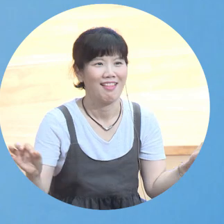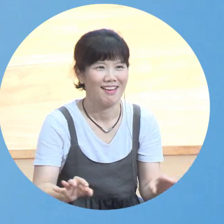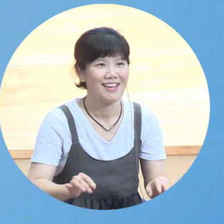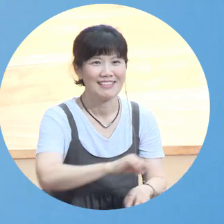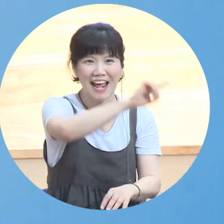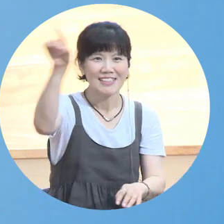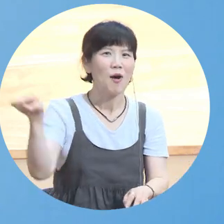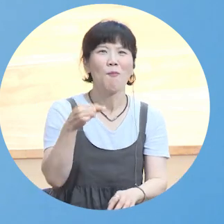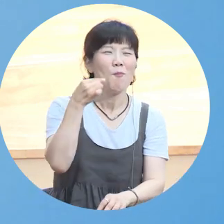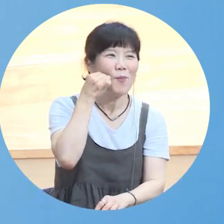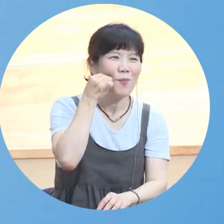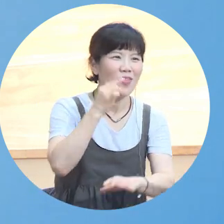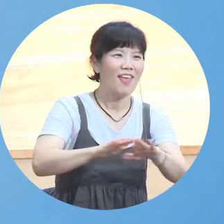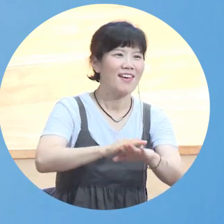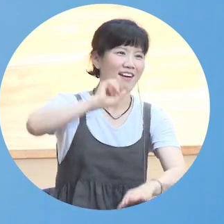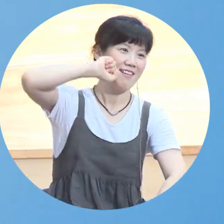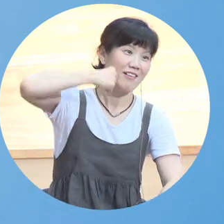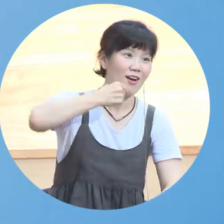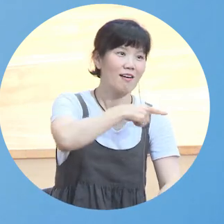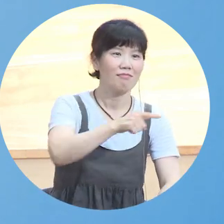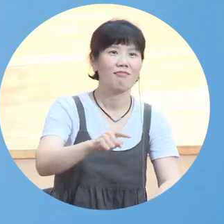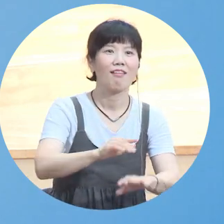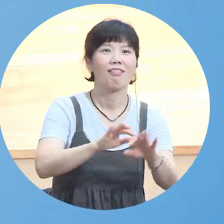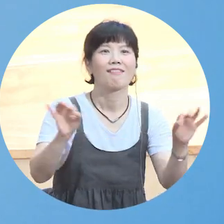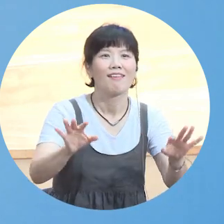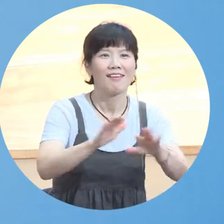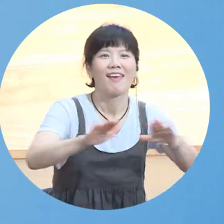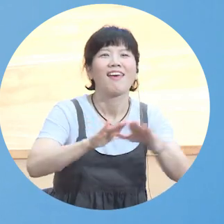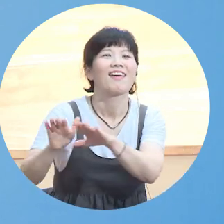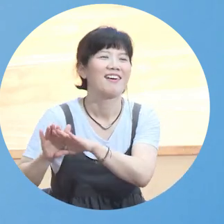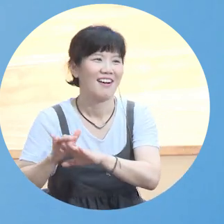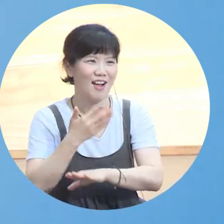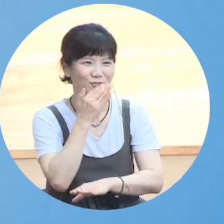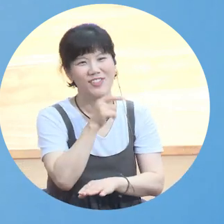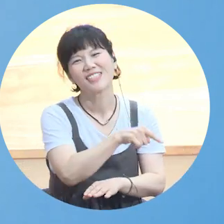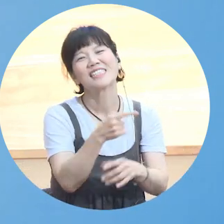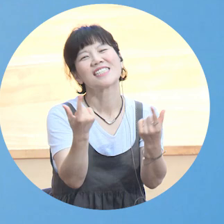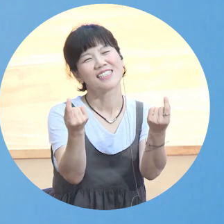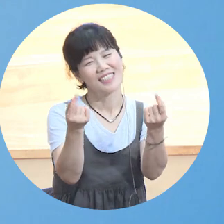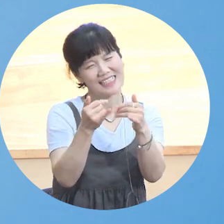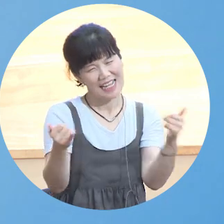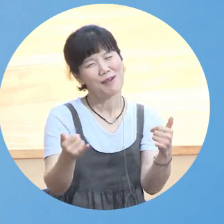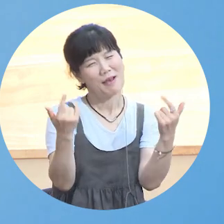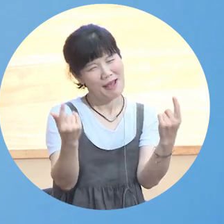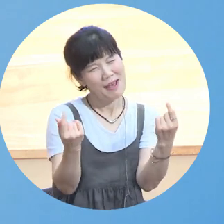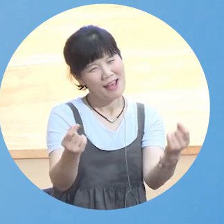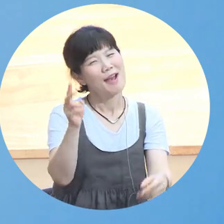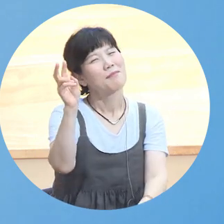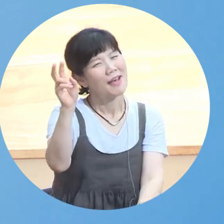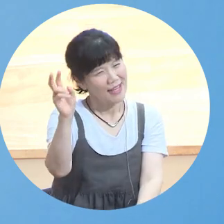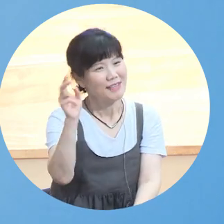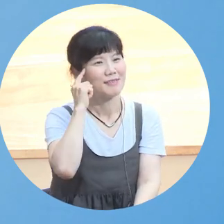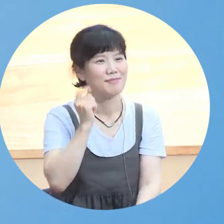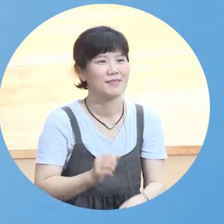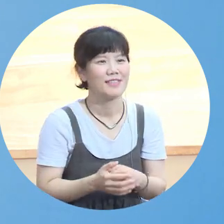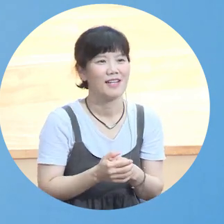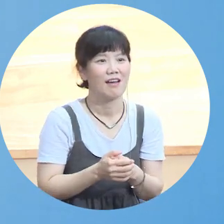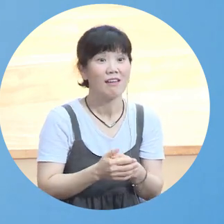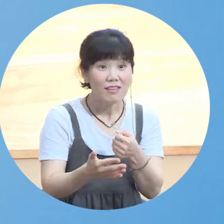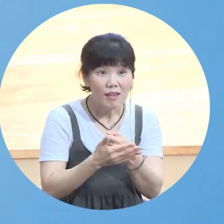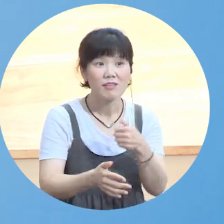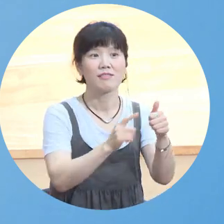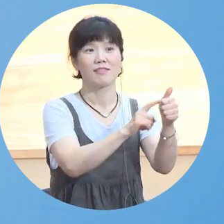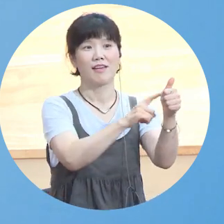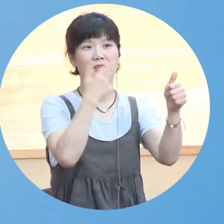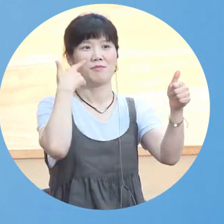못한 일들을 적 쩍쩍 처리하면서 사는 그런 사람 이었을 거예요 그랬더니 아버지가 누구